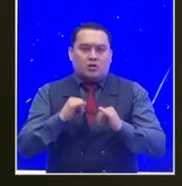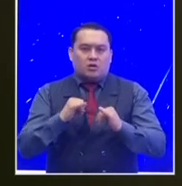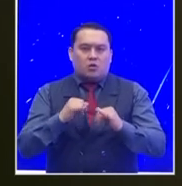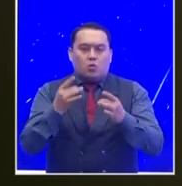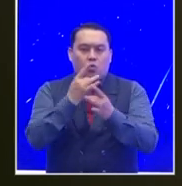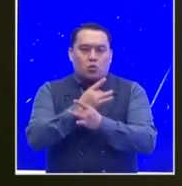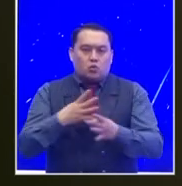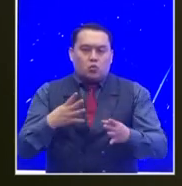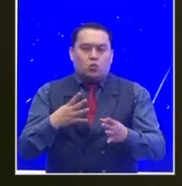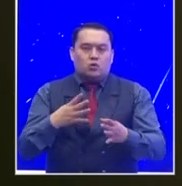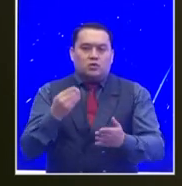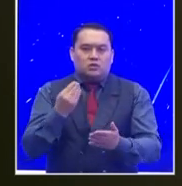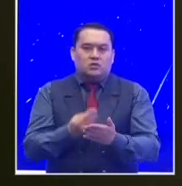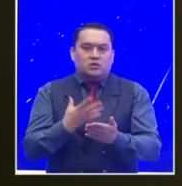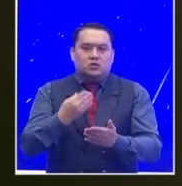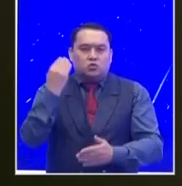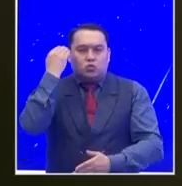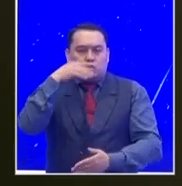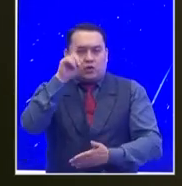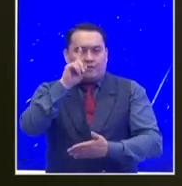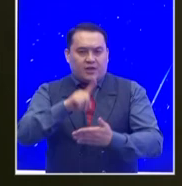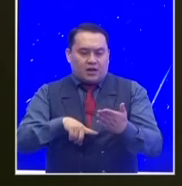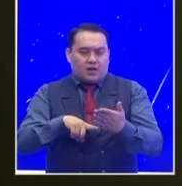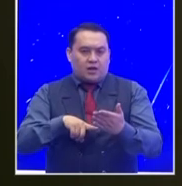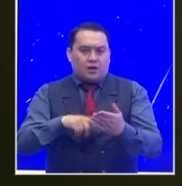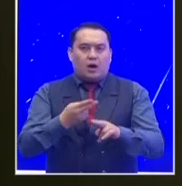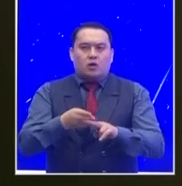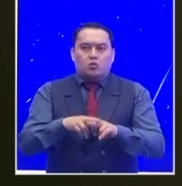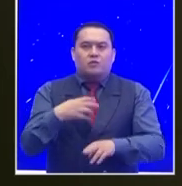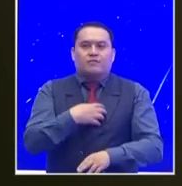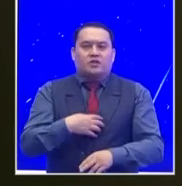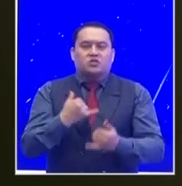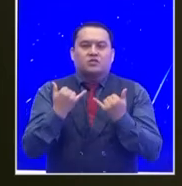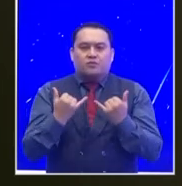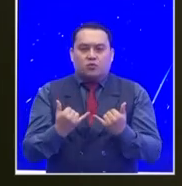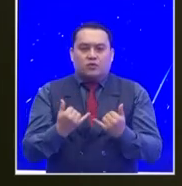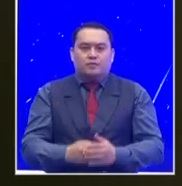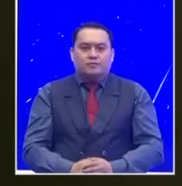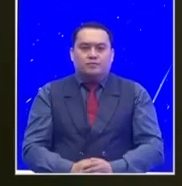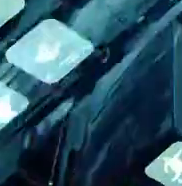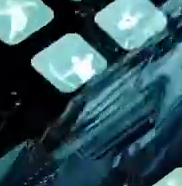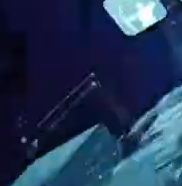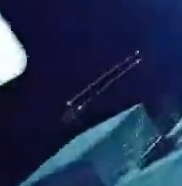культуры, достояние ценностей чужой веры, которые актуальны в нынешнее время.